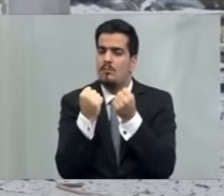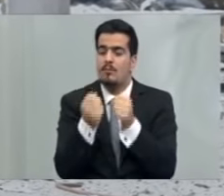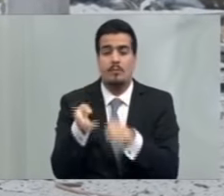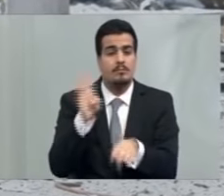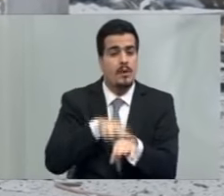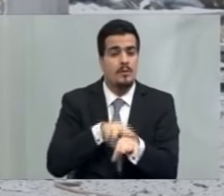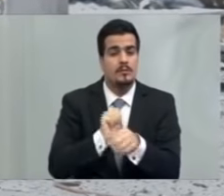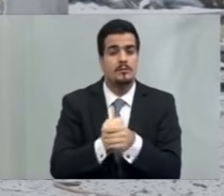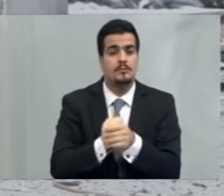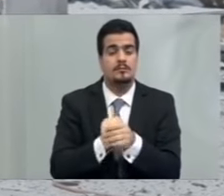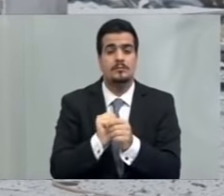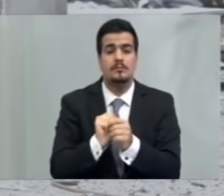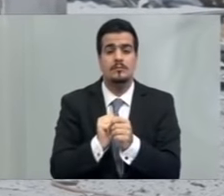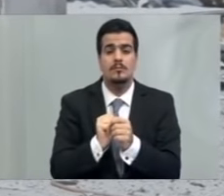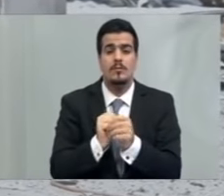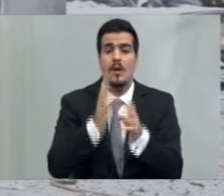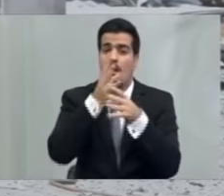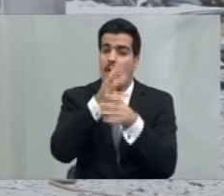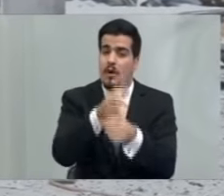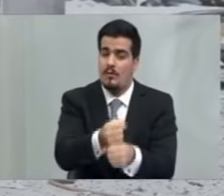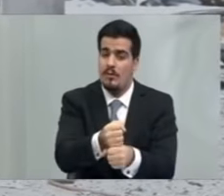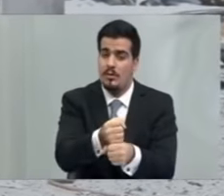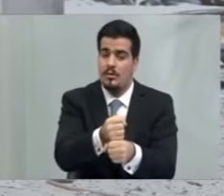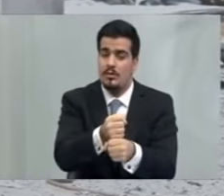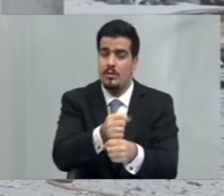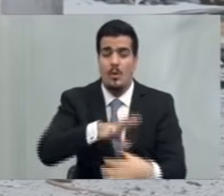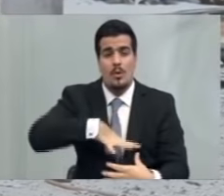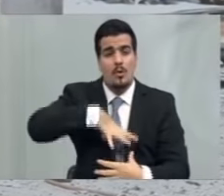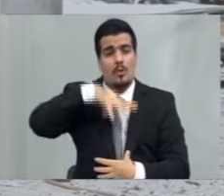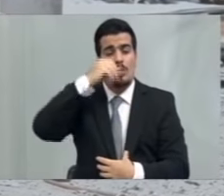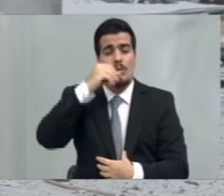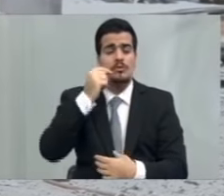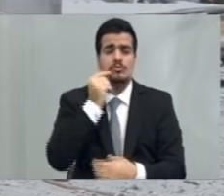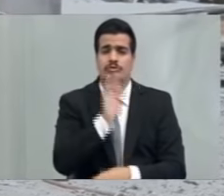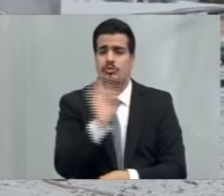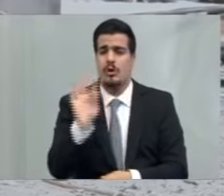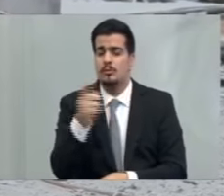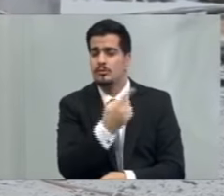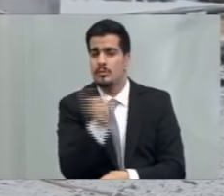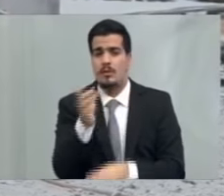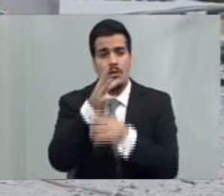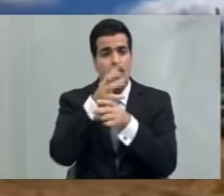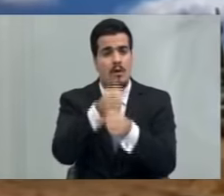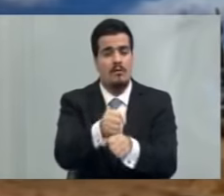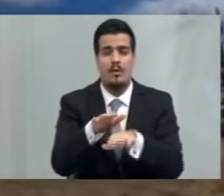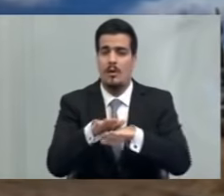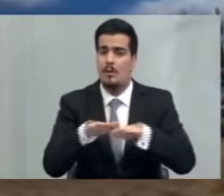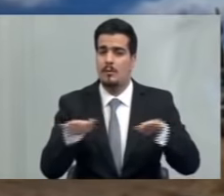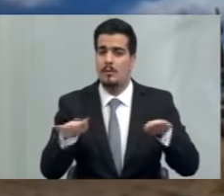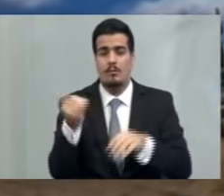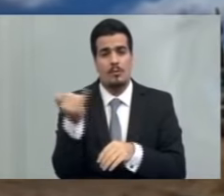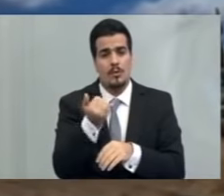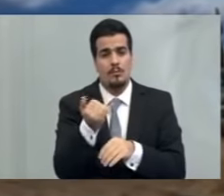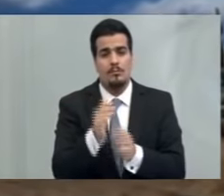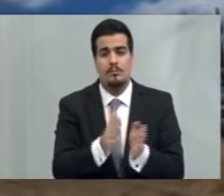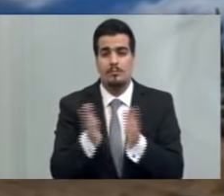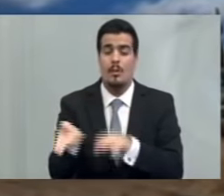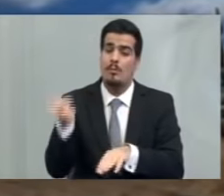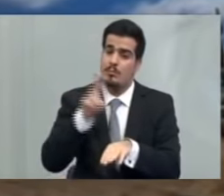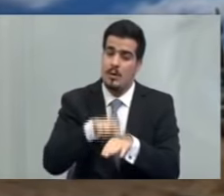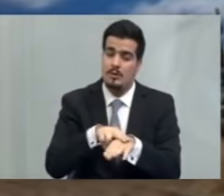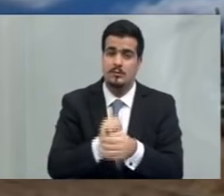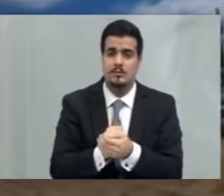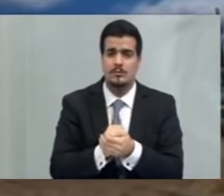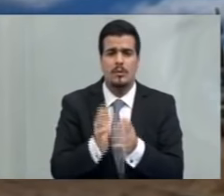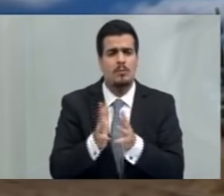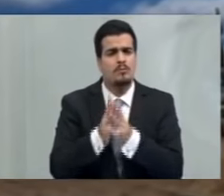والتضاريس، أيضاً الحفاظ على أرواح المدنيين المحاصرين في المدينة القديمة. وكانت